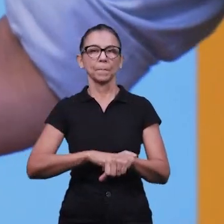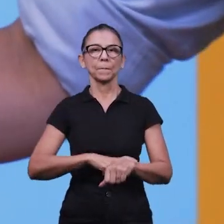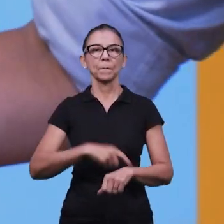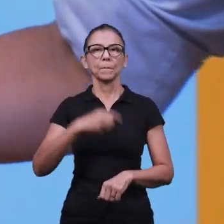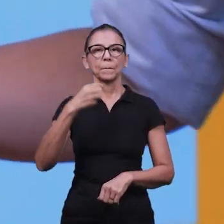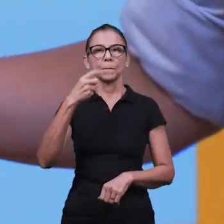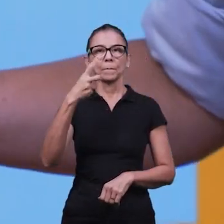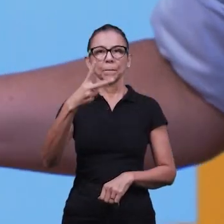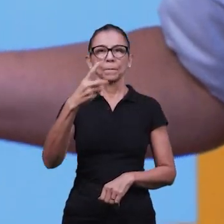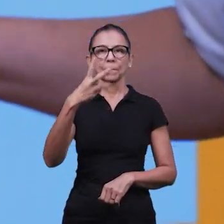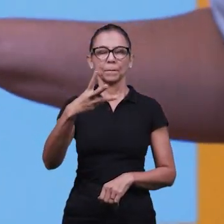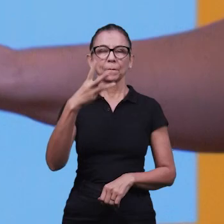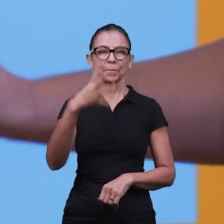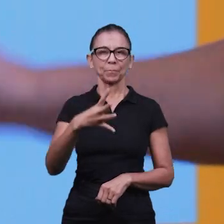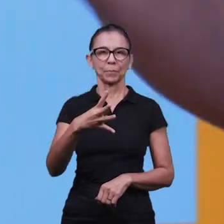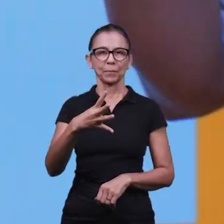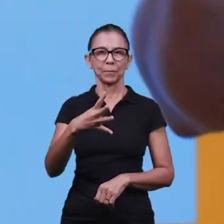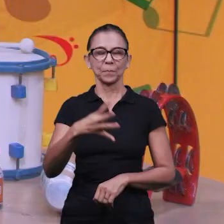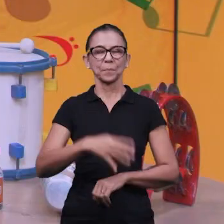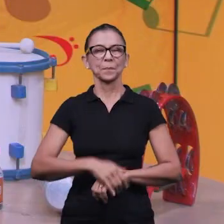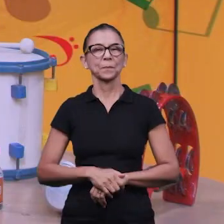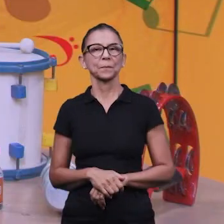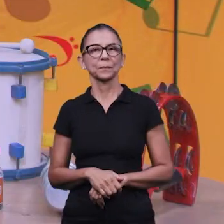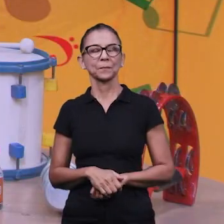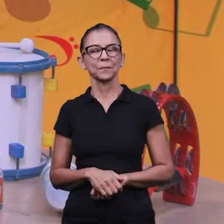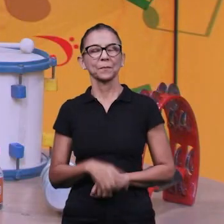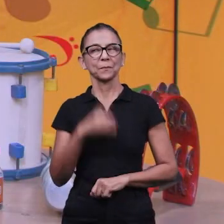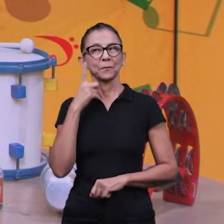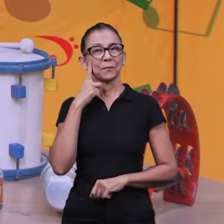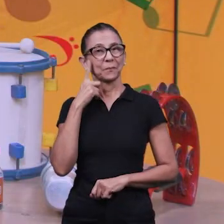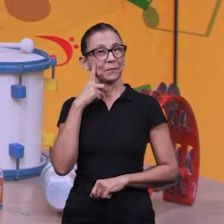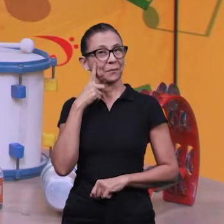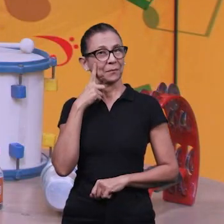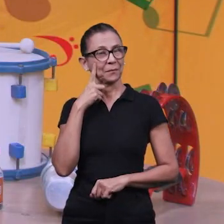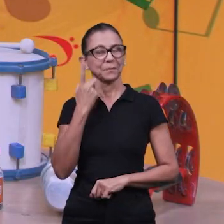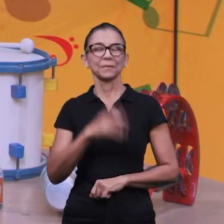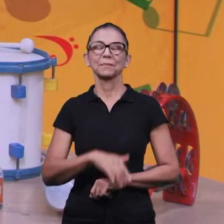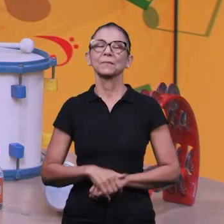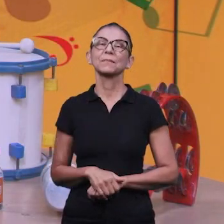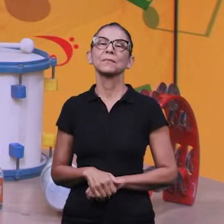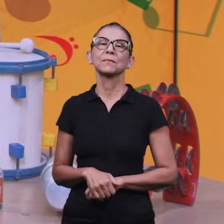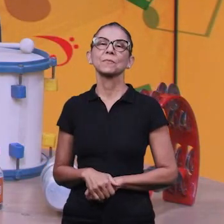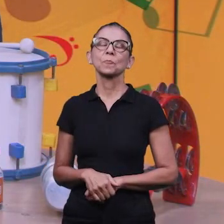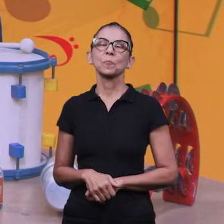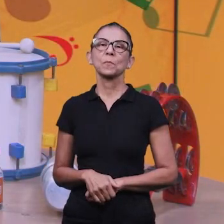2, 3, 4, 1. Nous allons voir comment ça va faire.